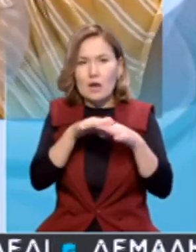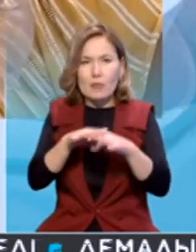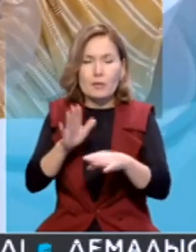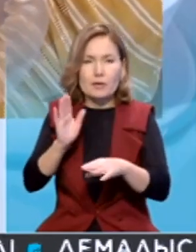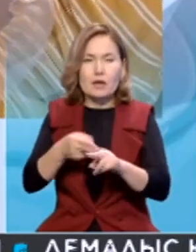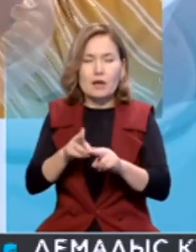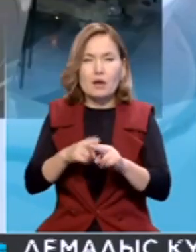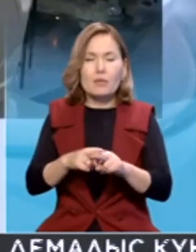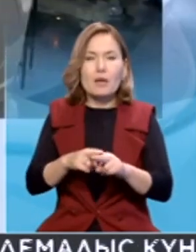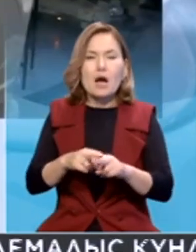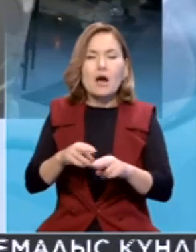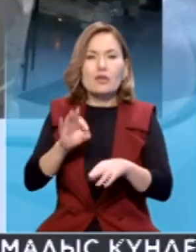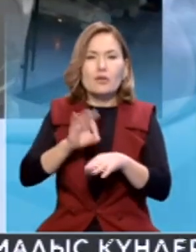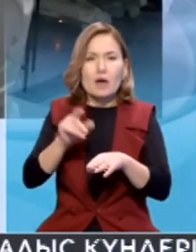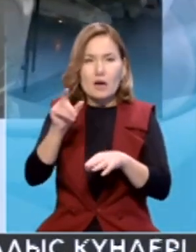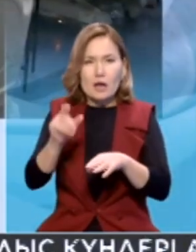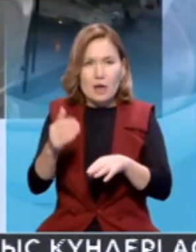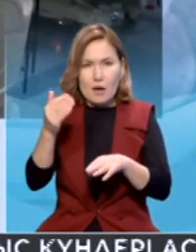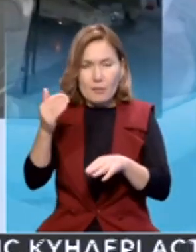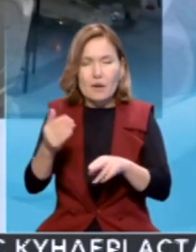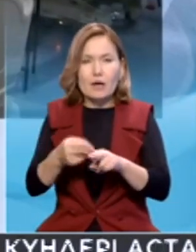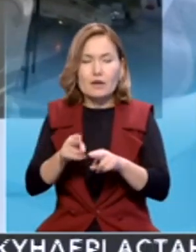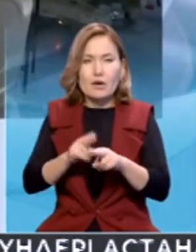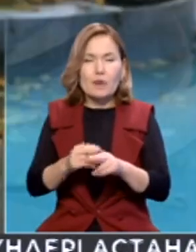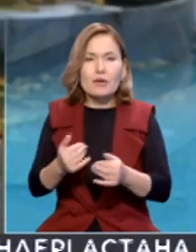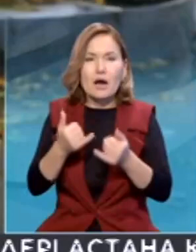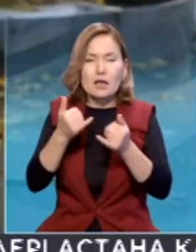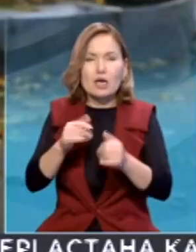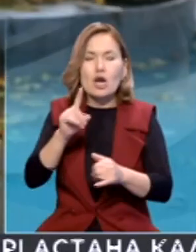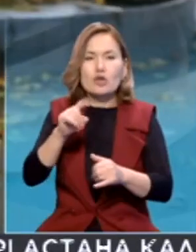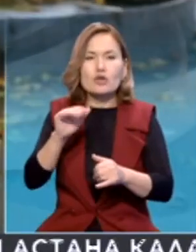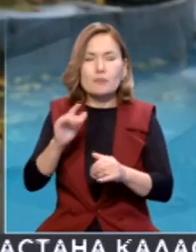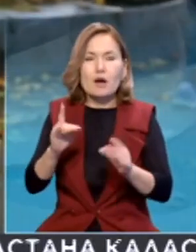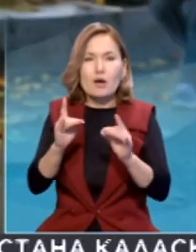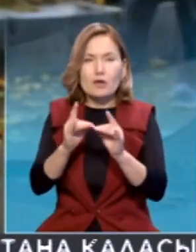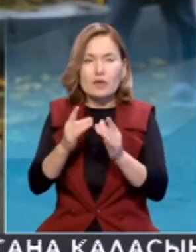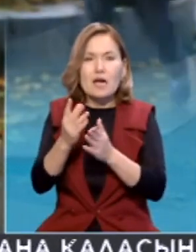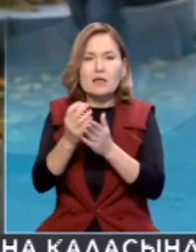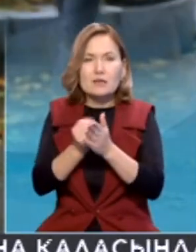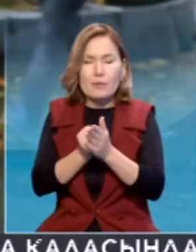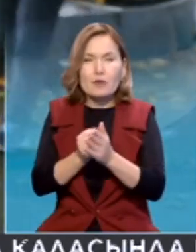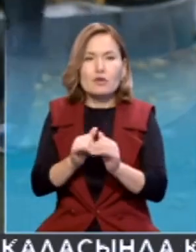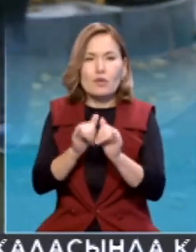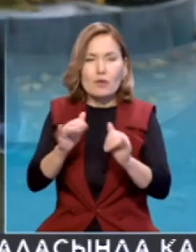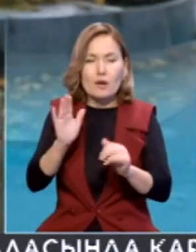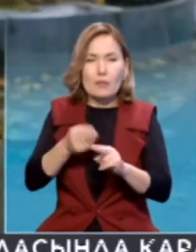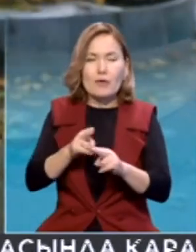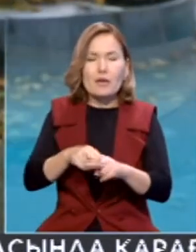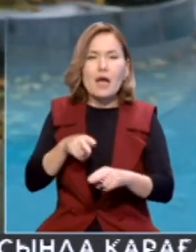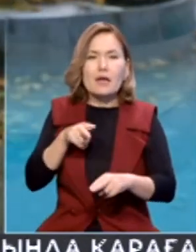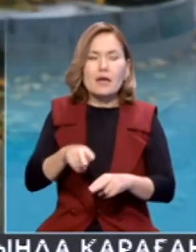қоса науқастар қосымша 100 мың төсек орынмен қамтамасыз етілмек. Дәрігердің бақылауындағы науқастарға